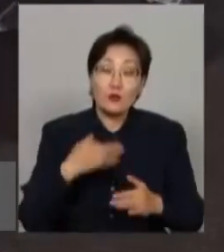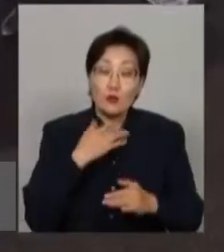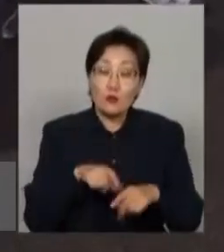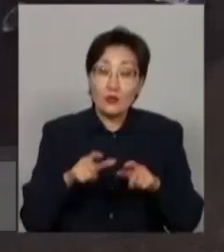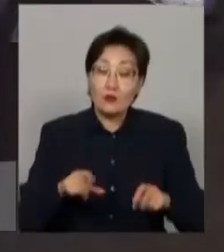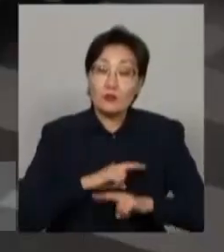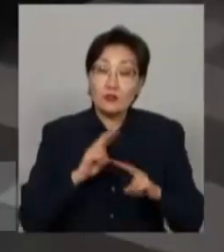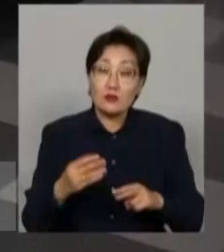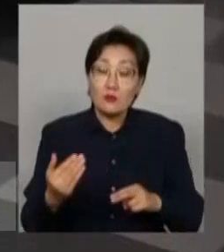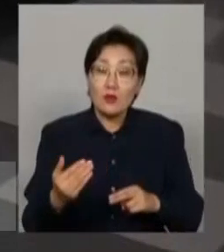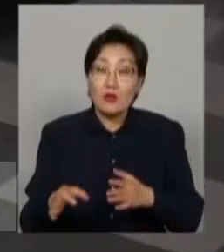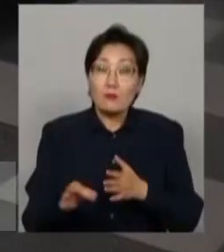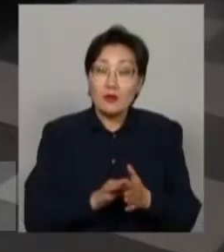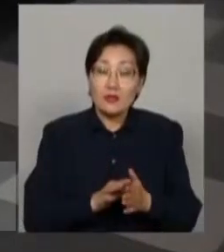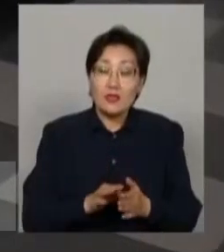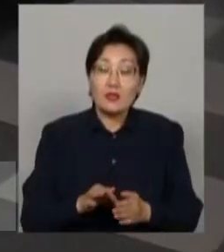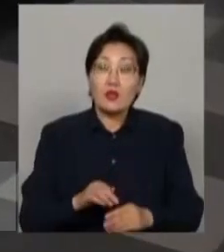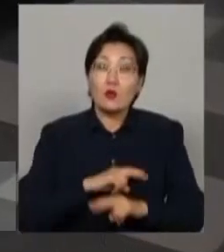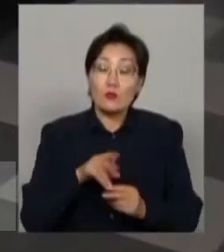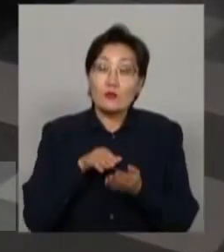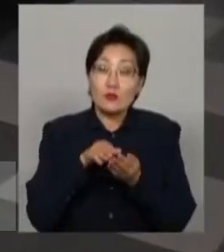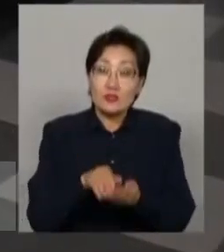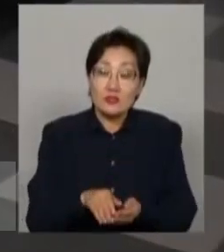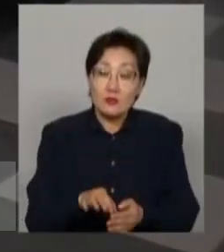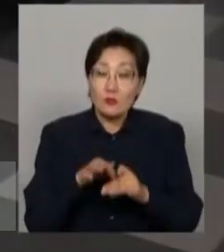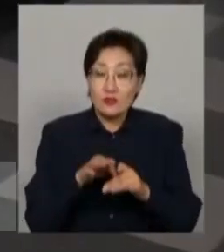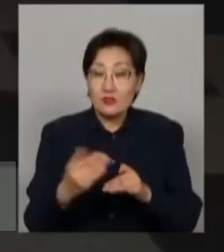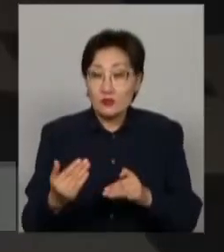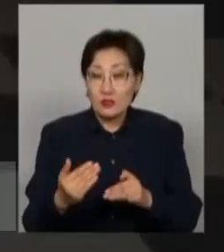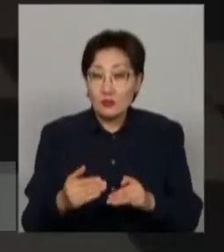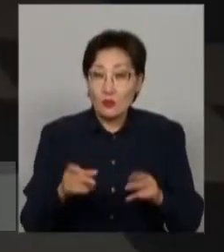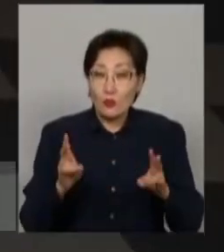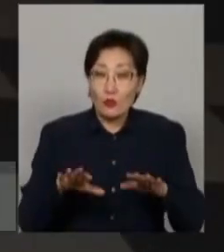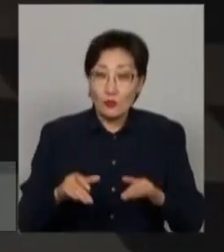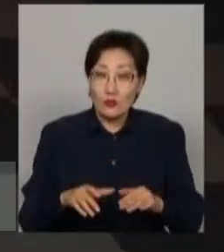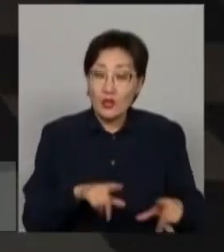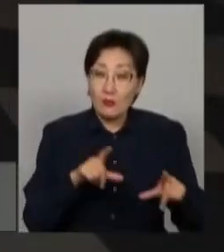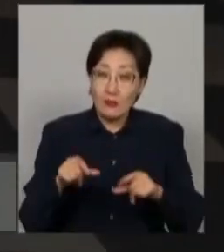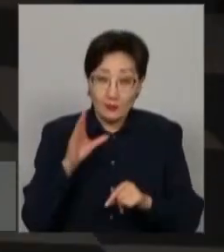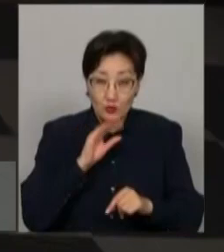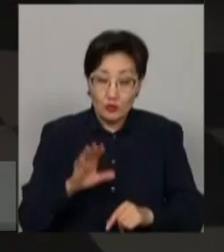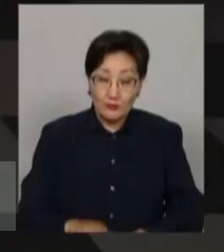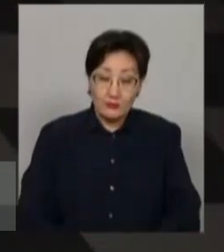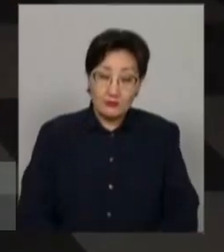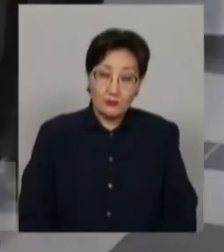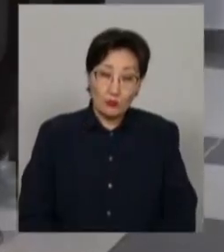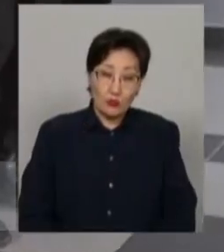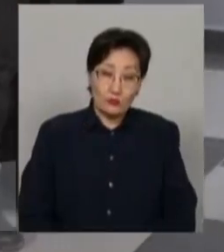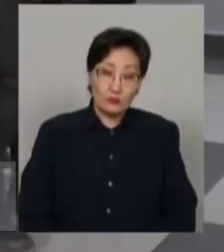адам көз жұмып, олар бірден мәйітханаға жеткізілгендіктен тергеушілер оқиға орнына барып үлгермепті.